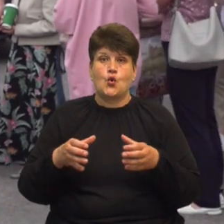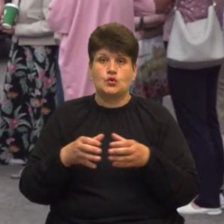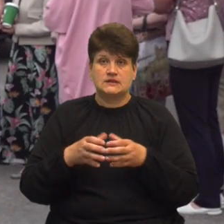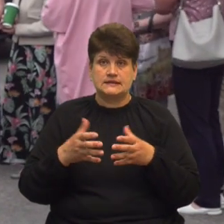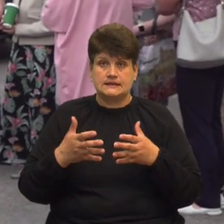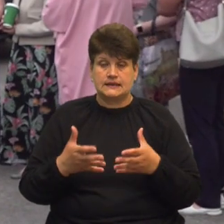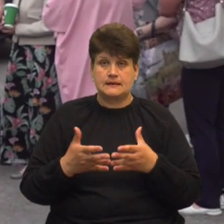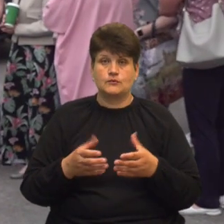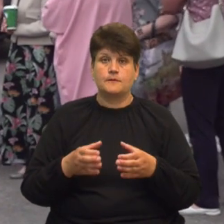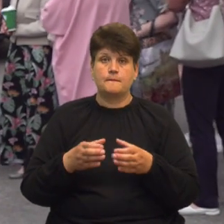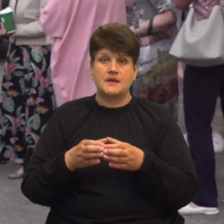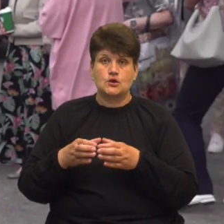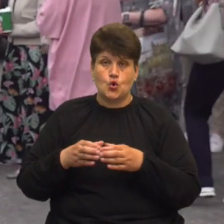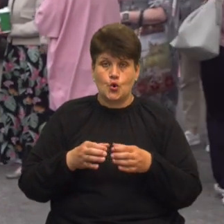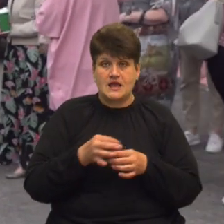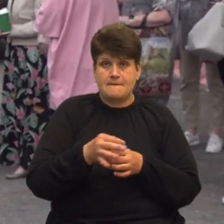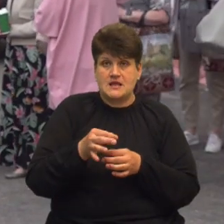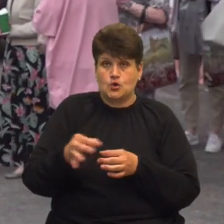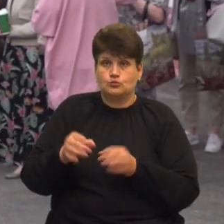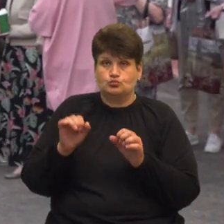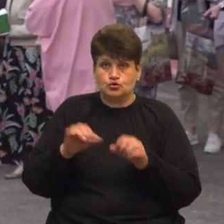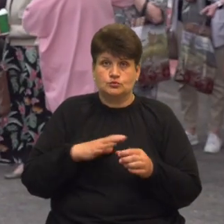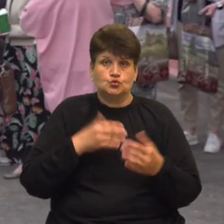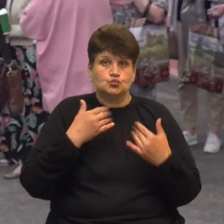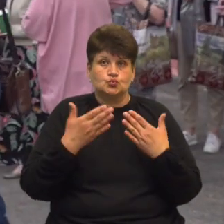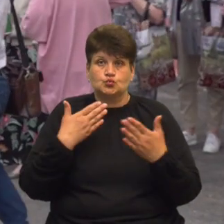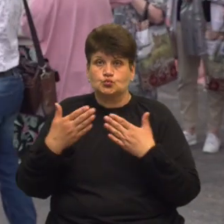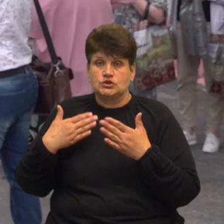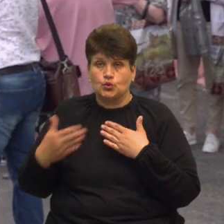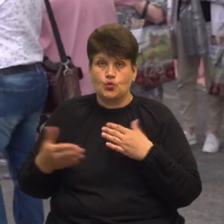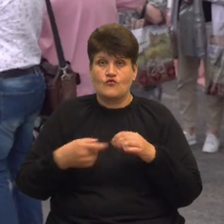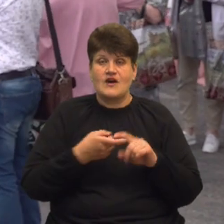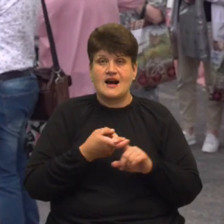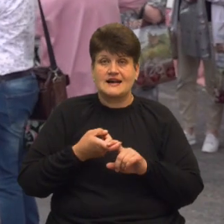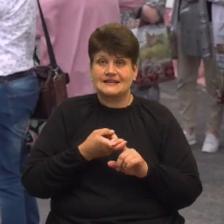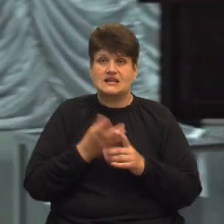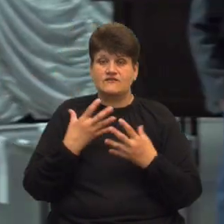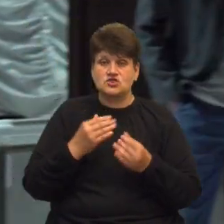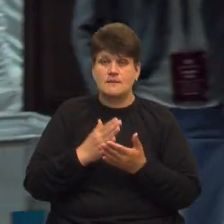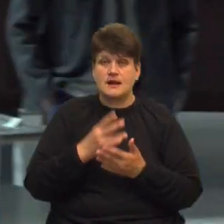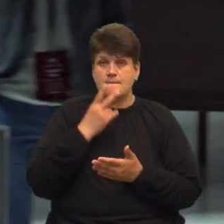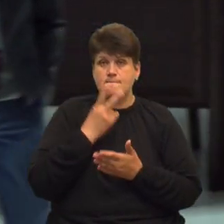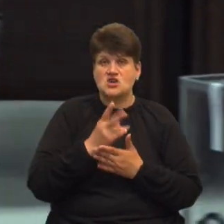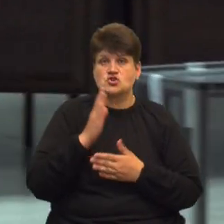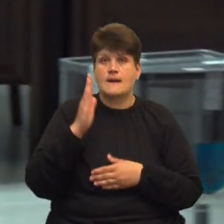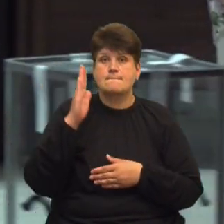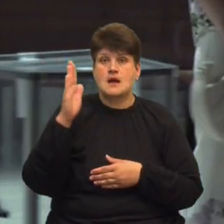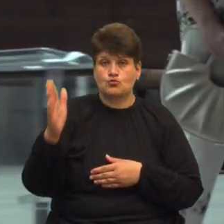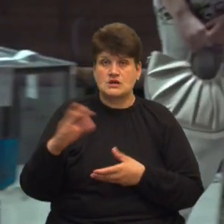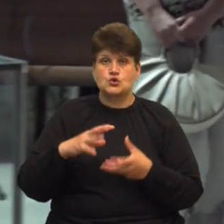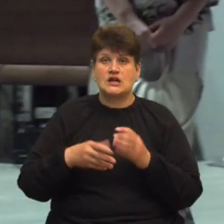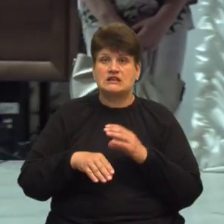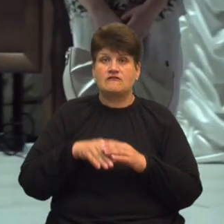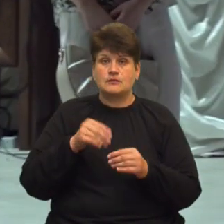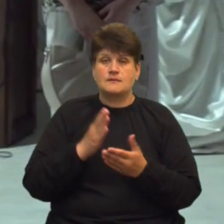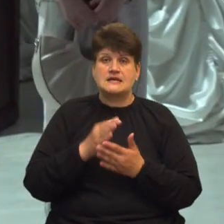підрозділами, ну, щоб зручно було комунікувати. І так само людина, яка має вже бачення на майбутнє. Результати виборів повинні оголосити